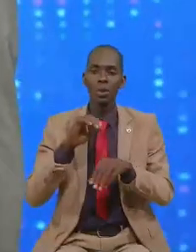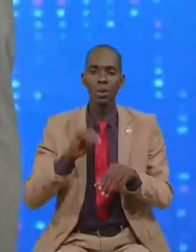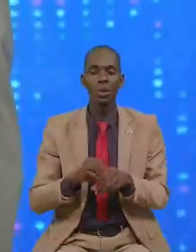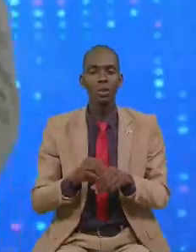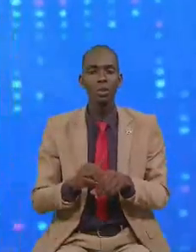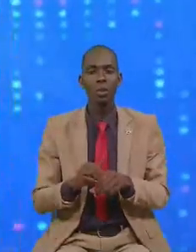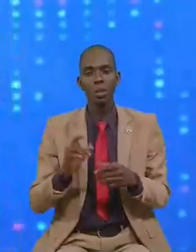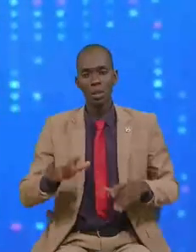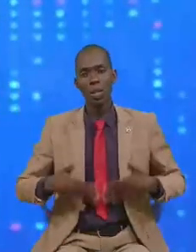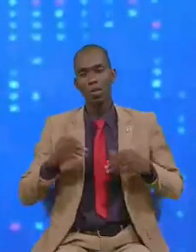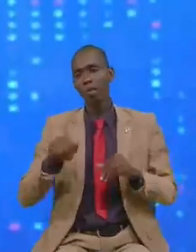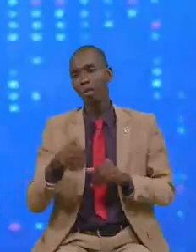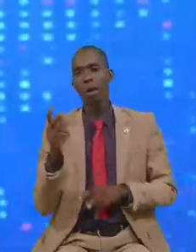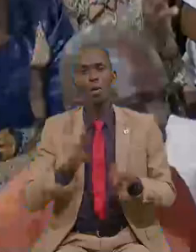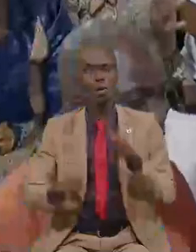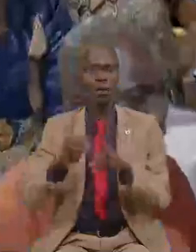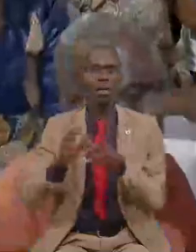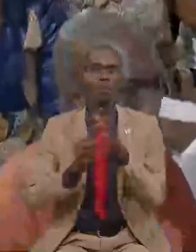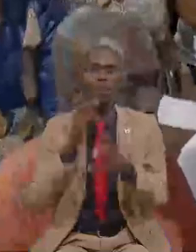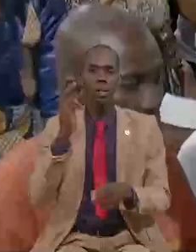personnes au nom de Jésus.